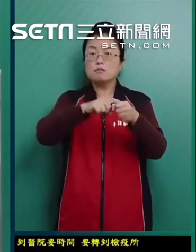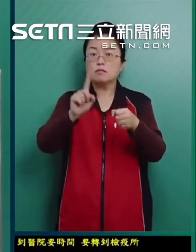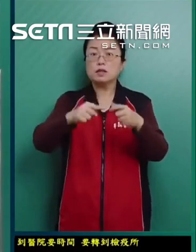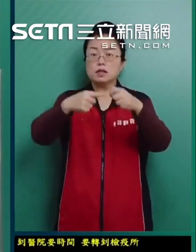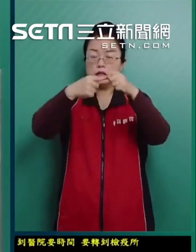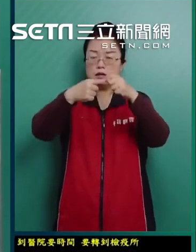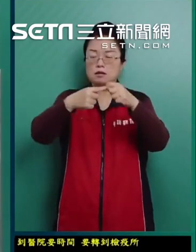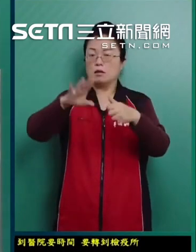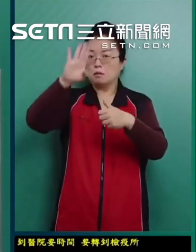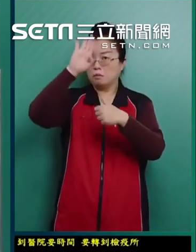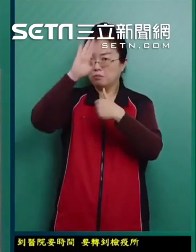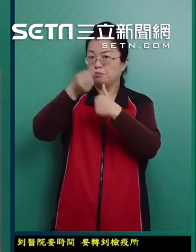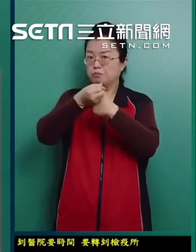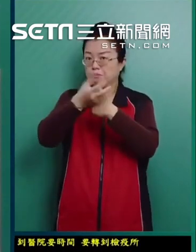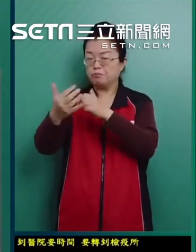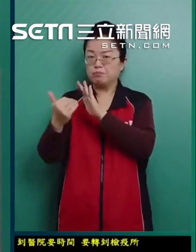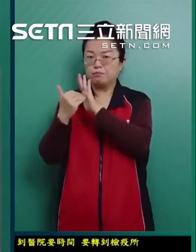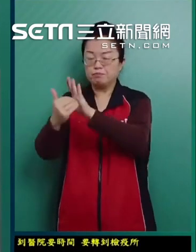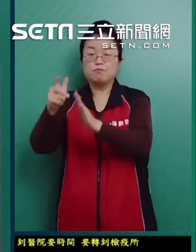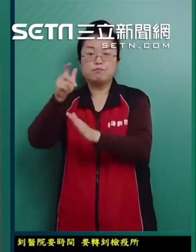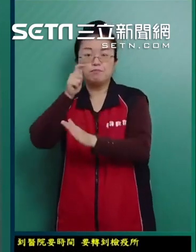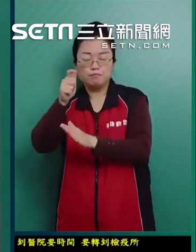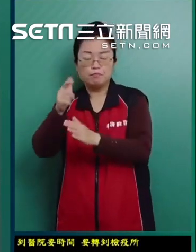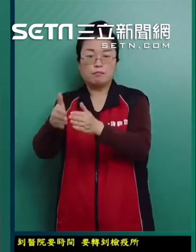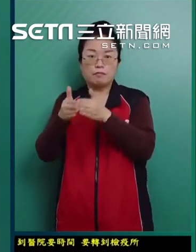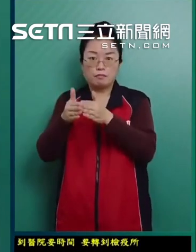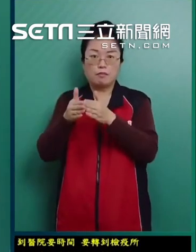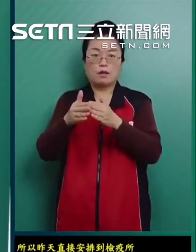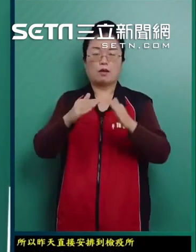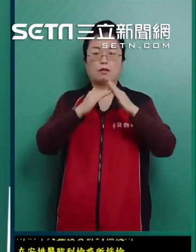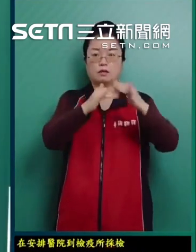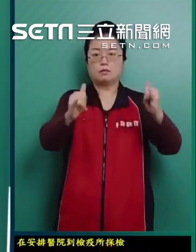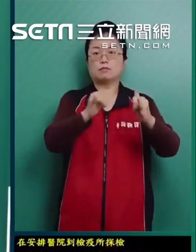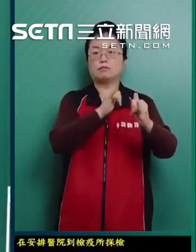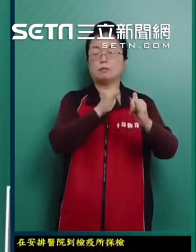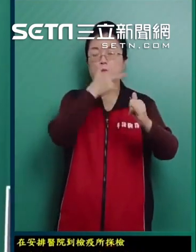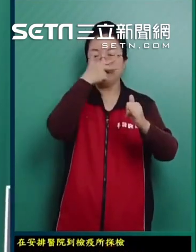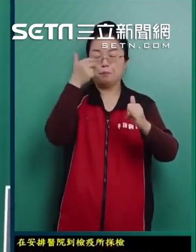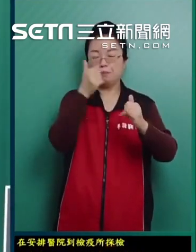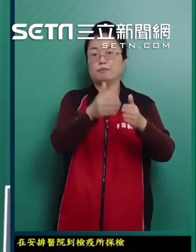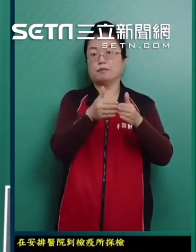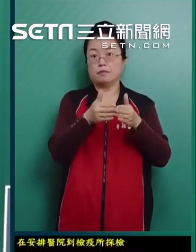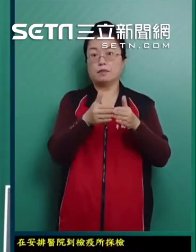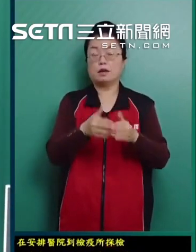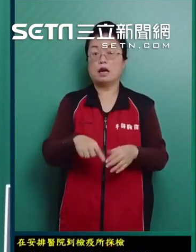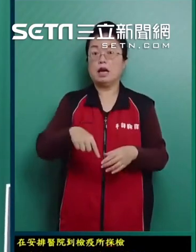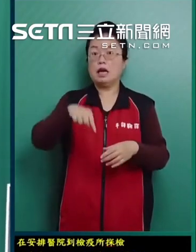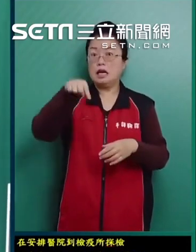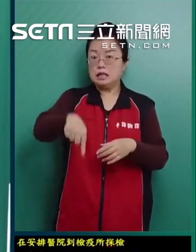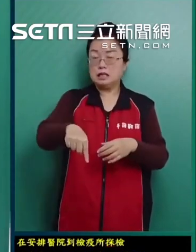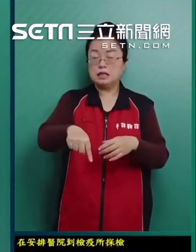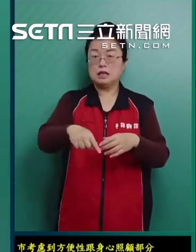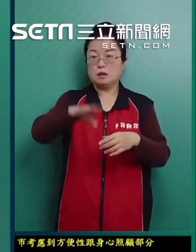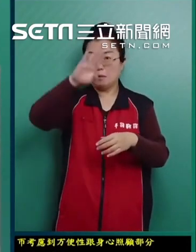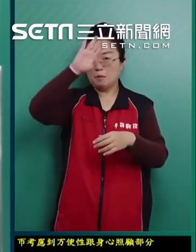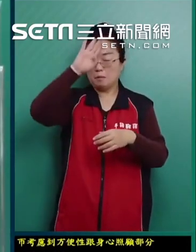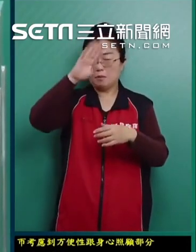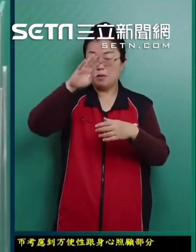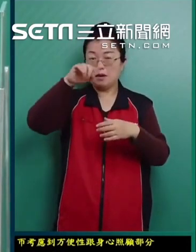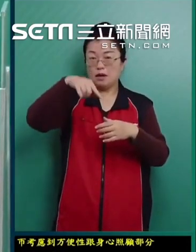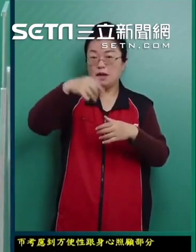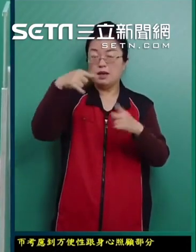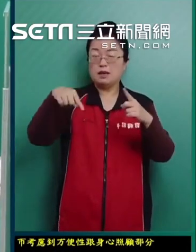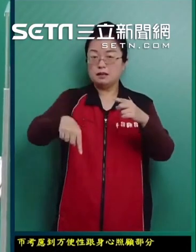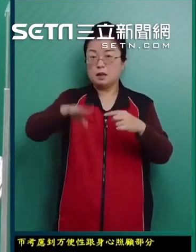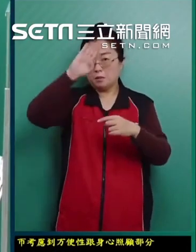便利，那另外是这个确诊的足迹都已经消毒完毕，包含高中的这个营队的场域。那包